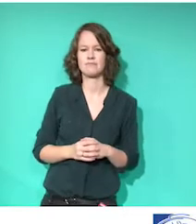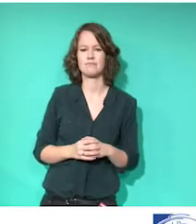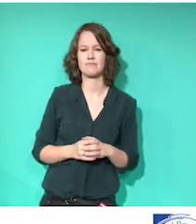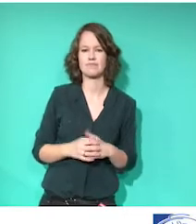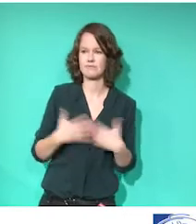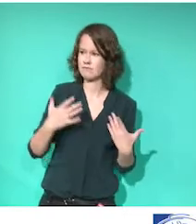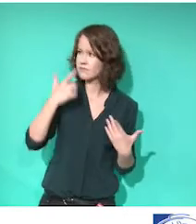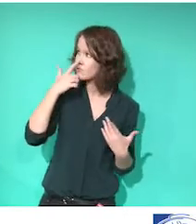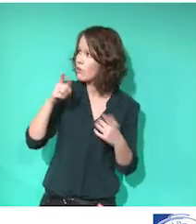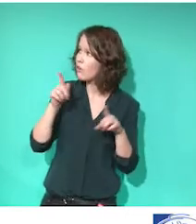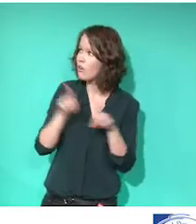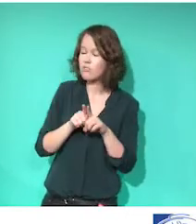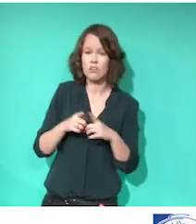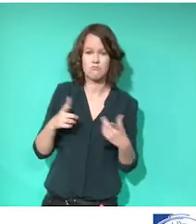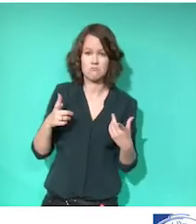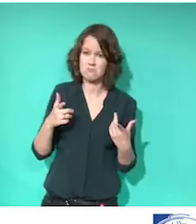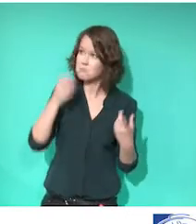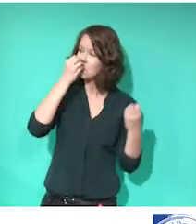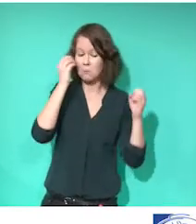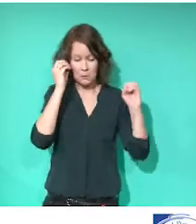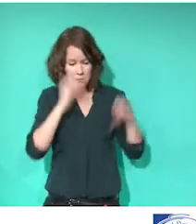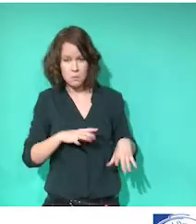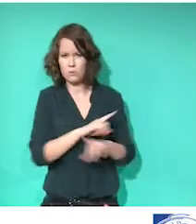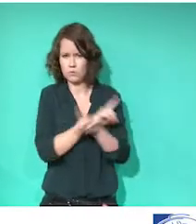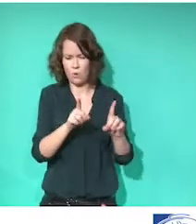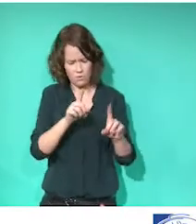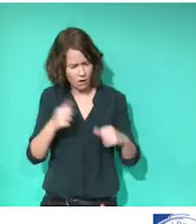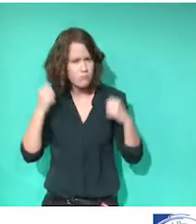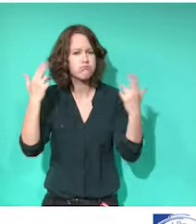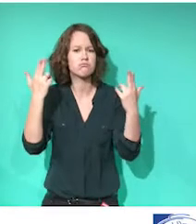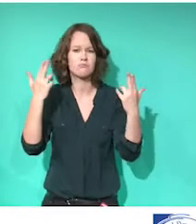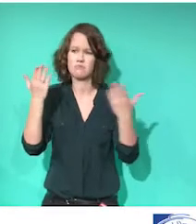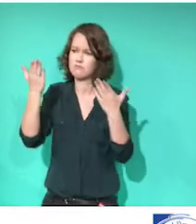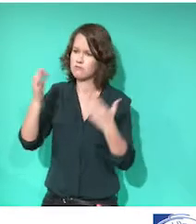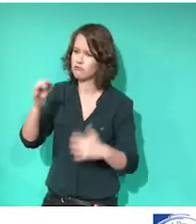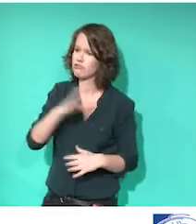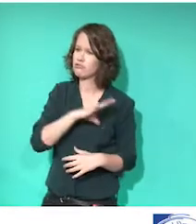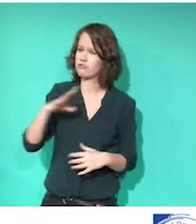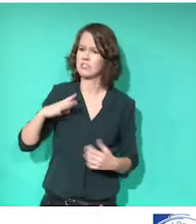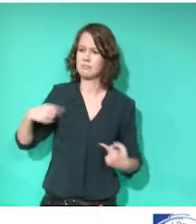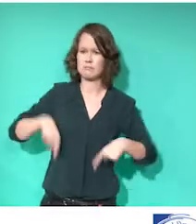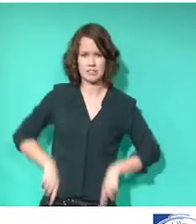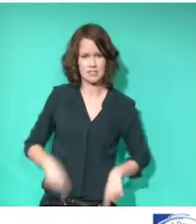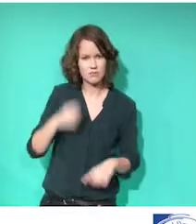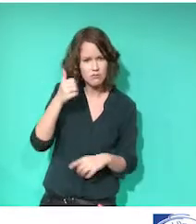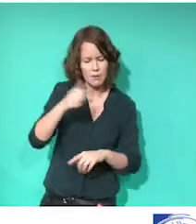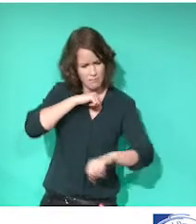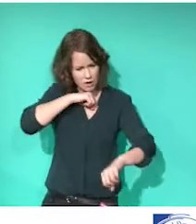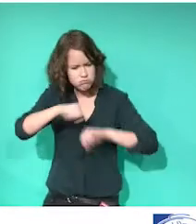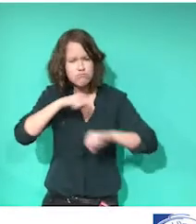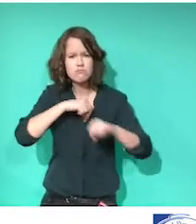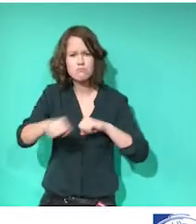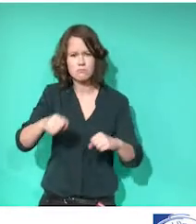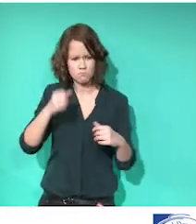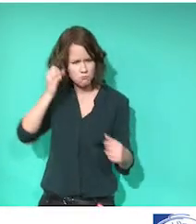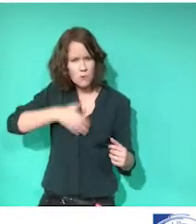et surtout il convient de les combattre sur plusieurs fronts. Vous êtes aussi, Madame la Ministre, dans cette lutte de tous les instants, de